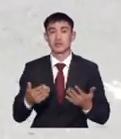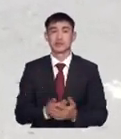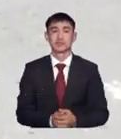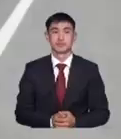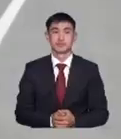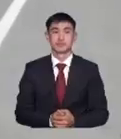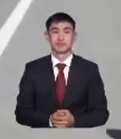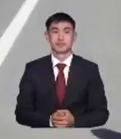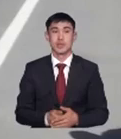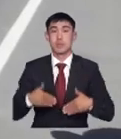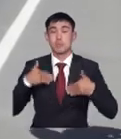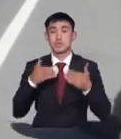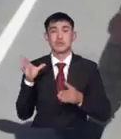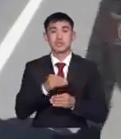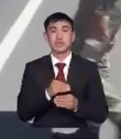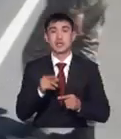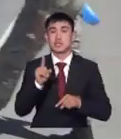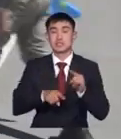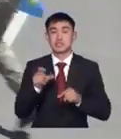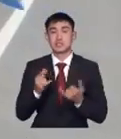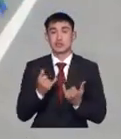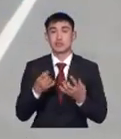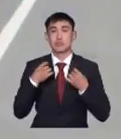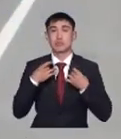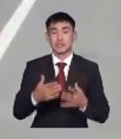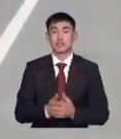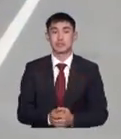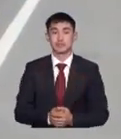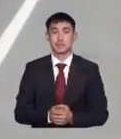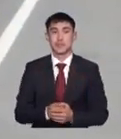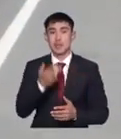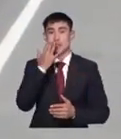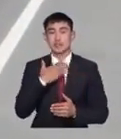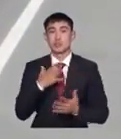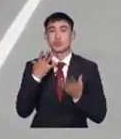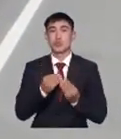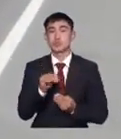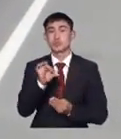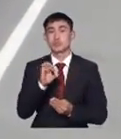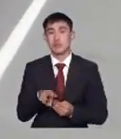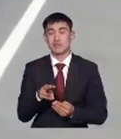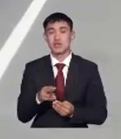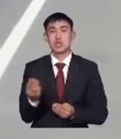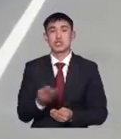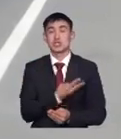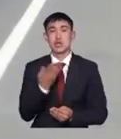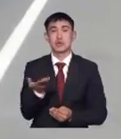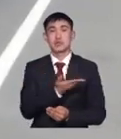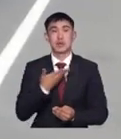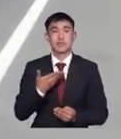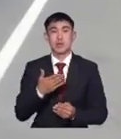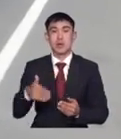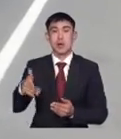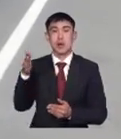символов. Поздравляю всех соотечественников с сегодняшним праздником, с национальным Днем символов. Желаю нам